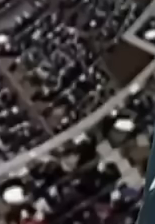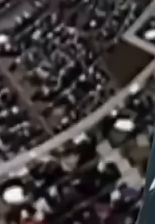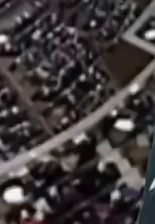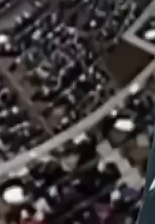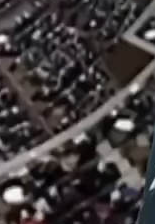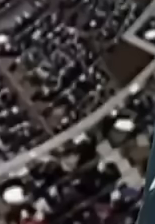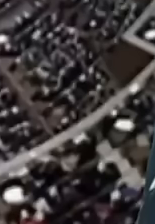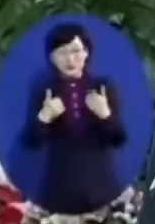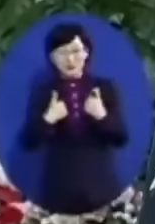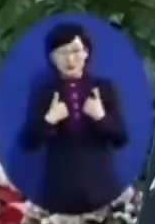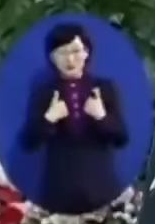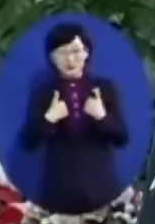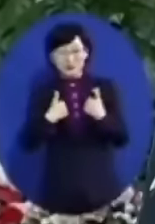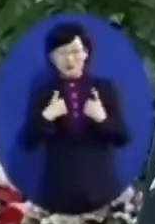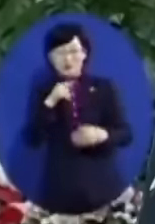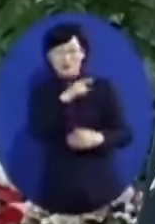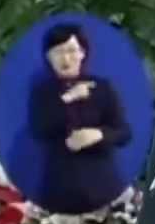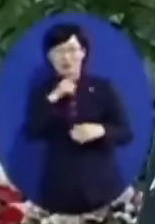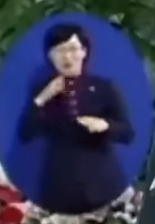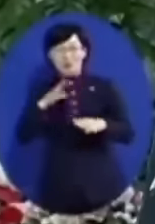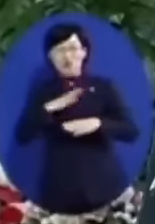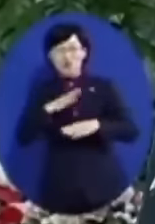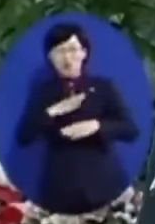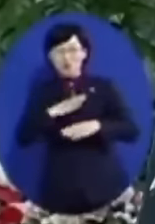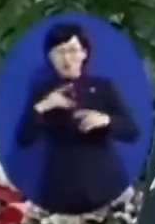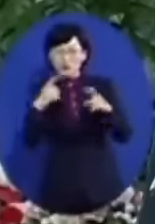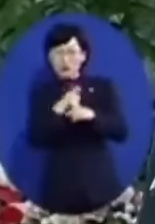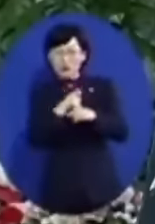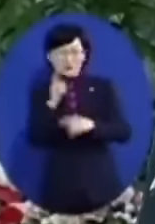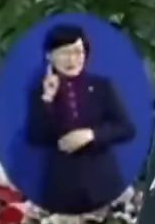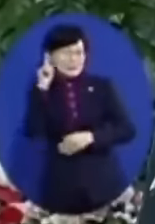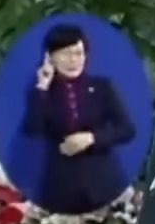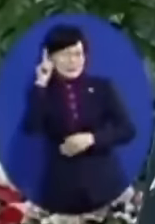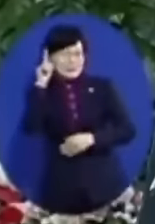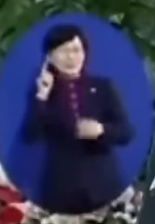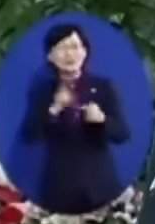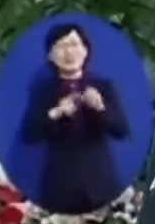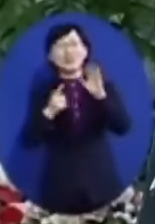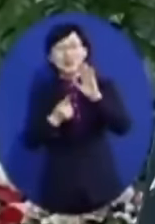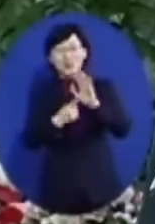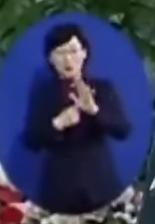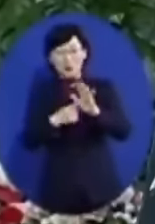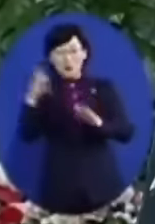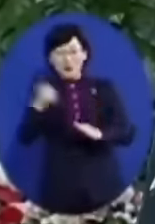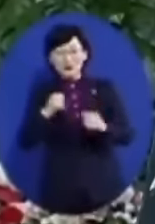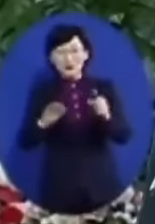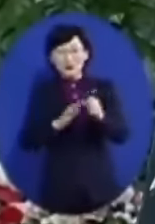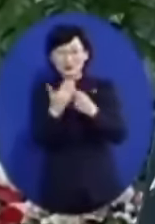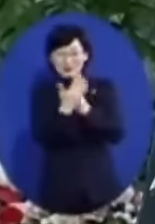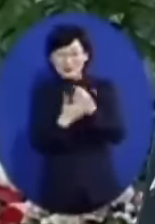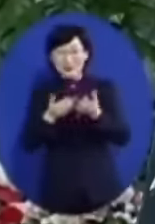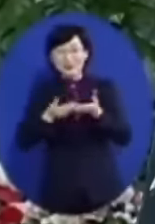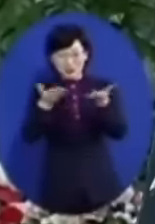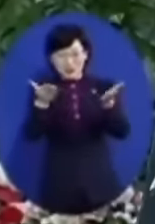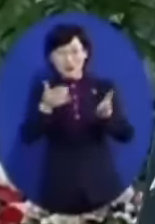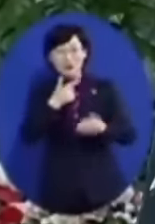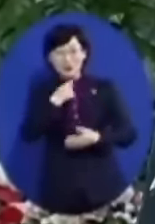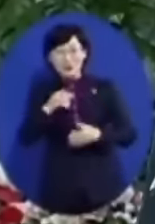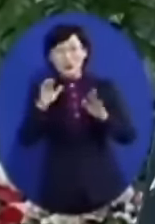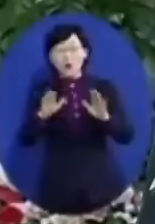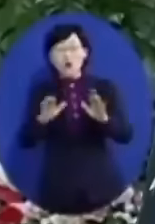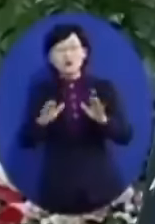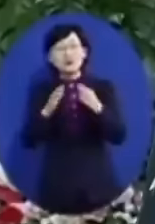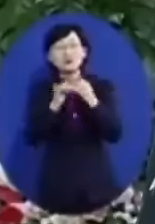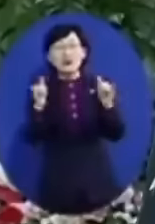오늘 저는 제일 무서운 적은 스트레스이다. 이 제목으로 은혜를 나누고자 합니다. 오늘